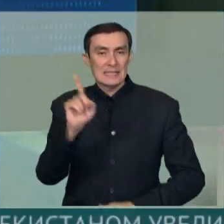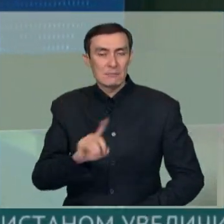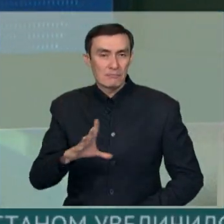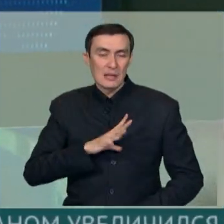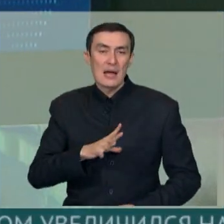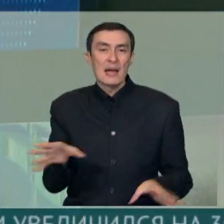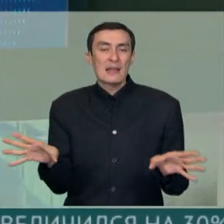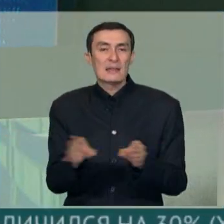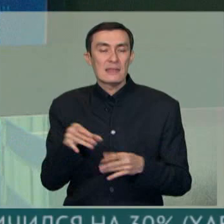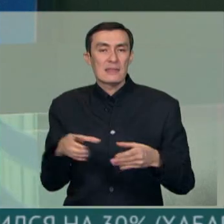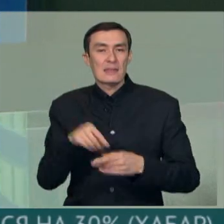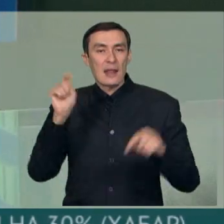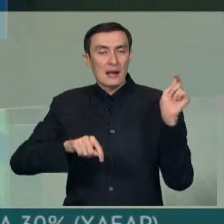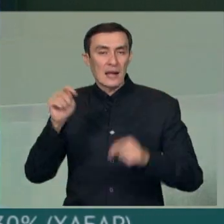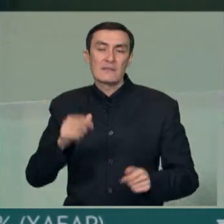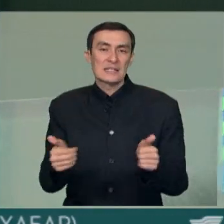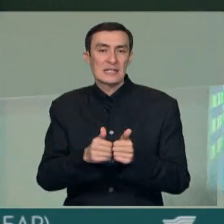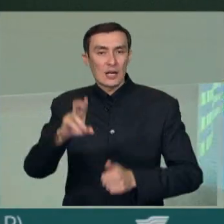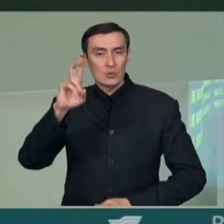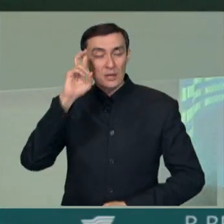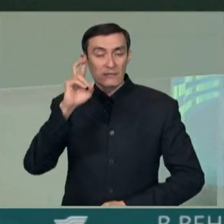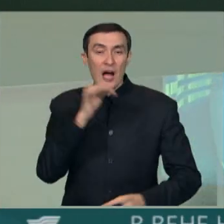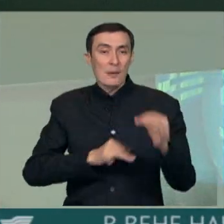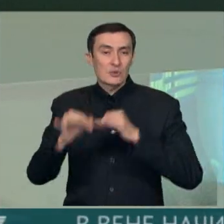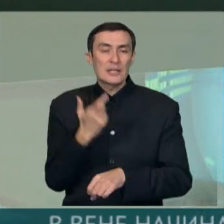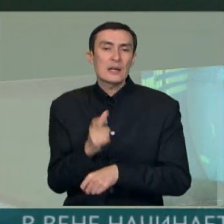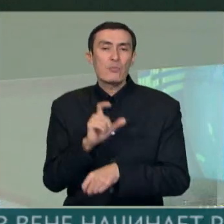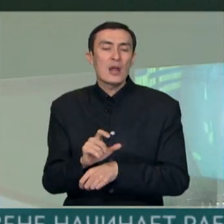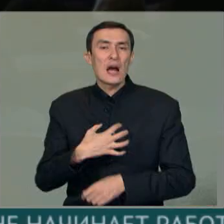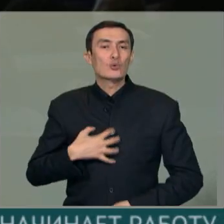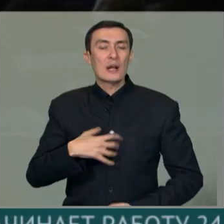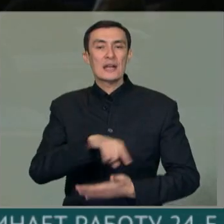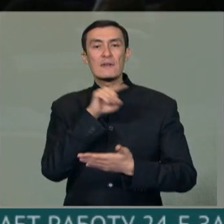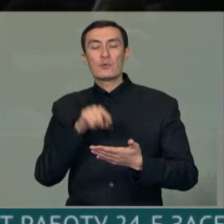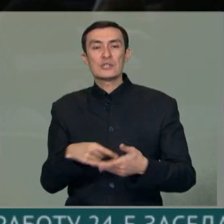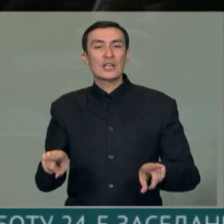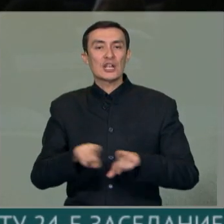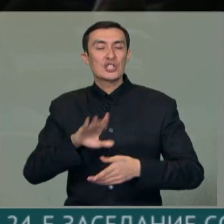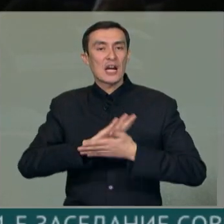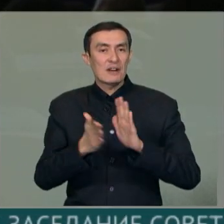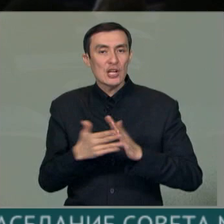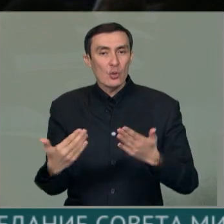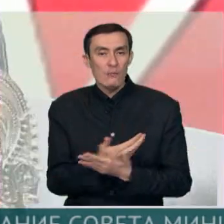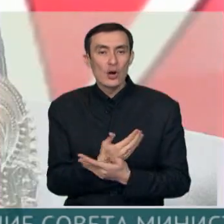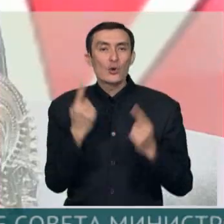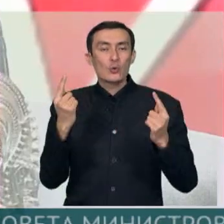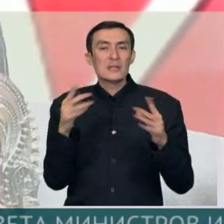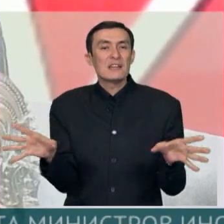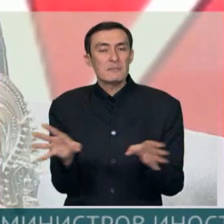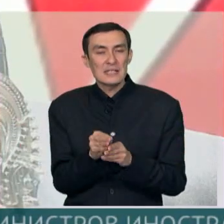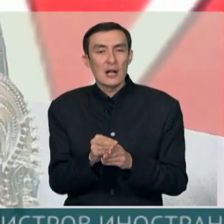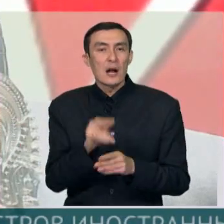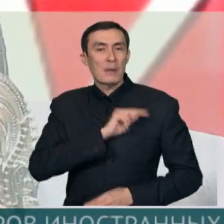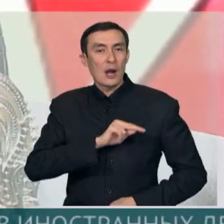объединил делегатов со всей страны и соседних государств. Они обсудили наиболее актуальные вопросы, а также договорились о новых масштабных